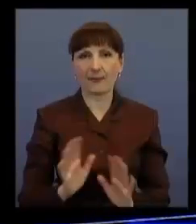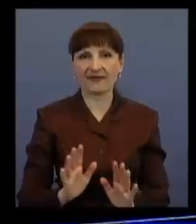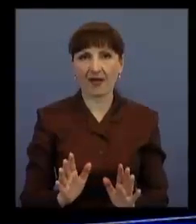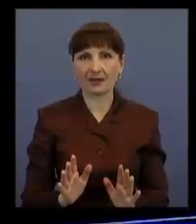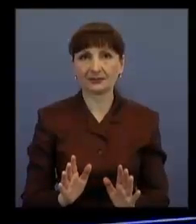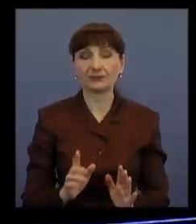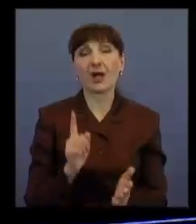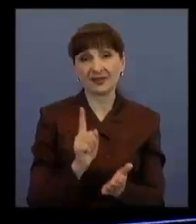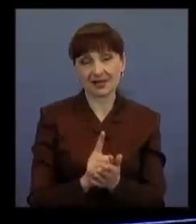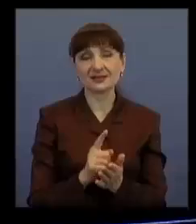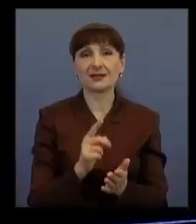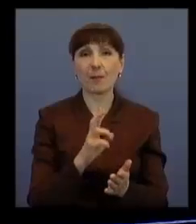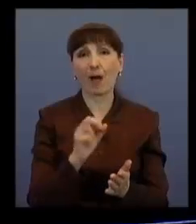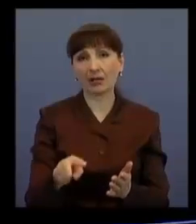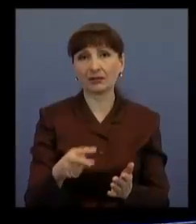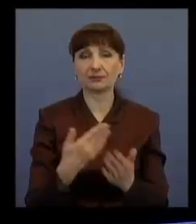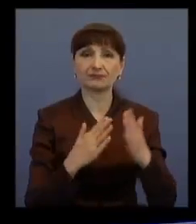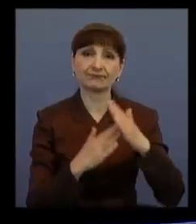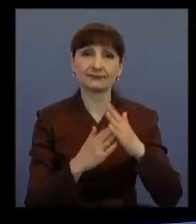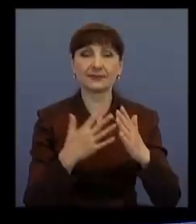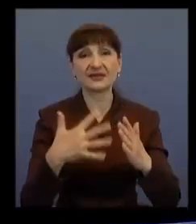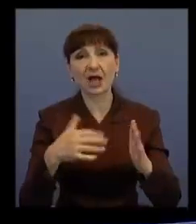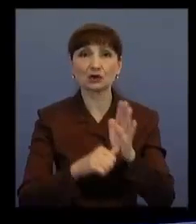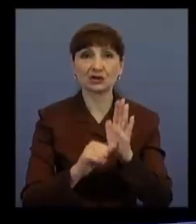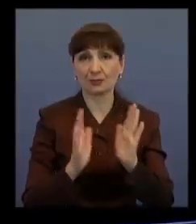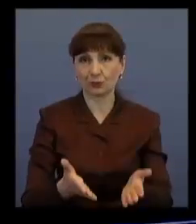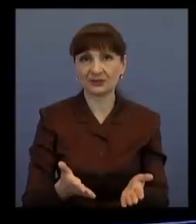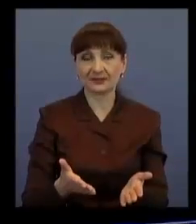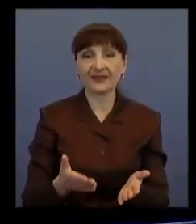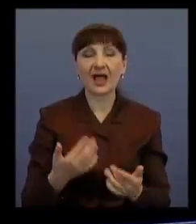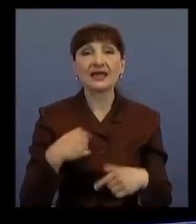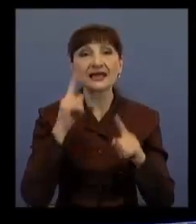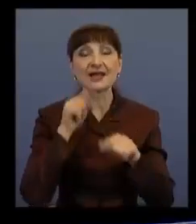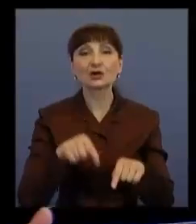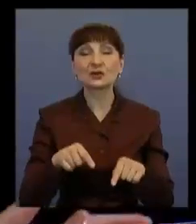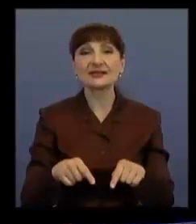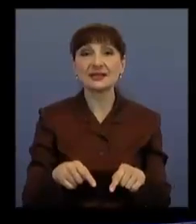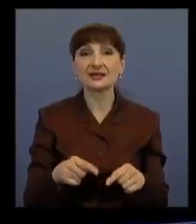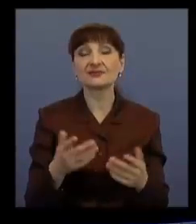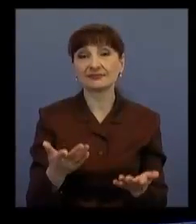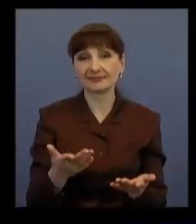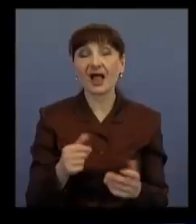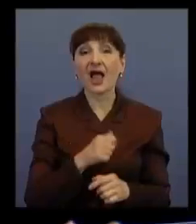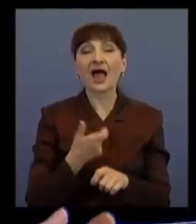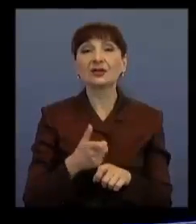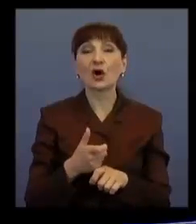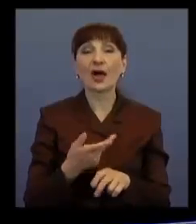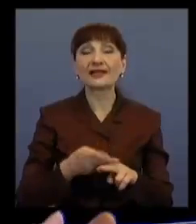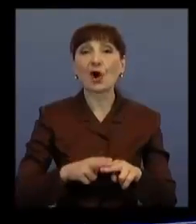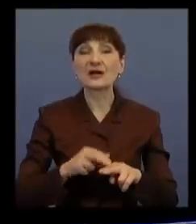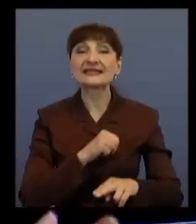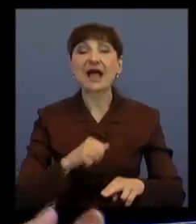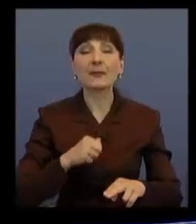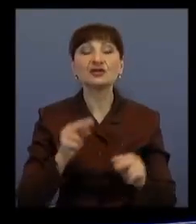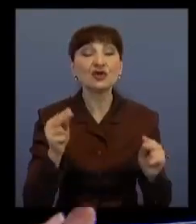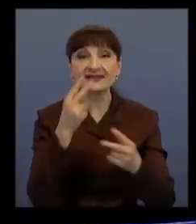да, на четверке. Да. Вот. То есть, мне кажется, вот здесь это даже это, уголовная это самый прозрачный путь